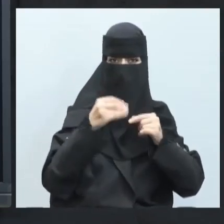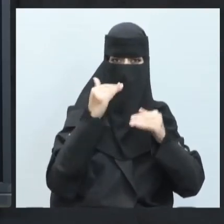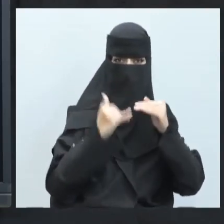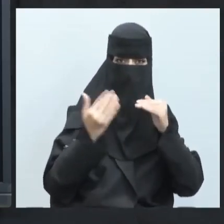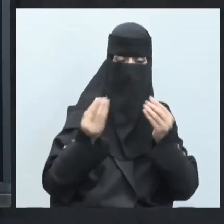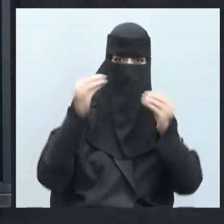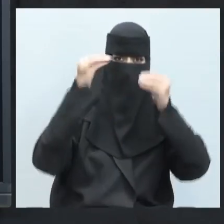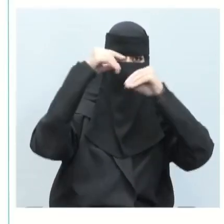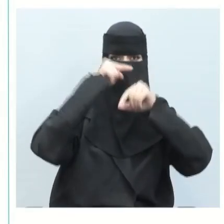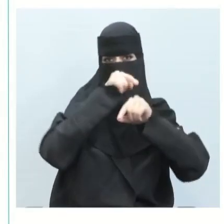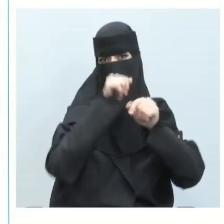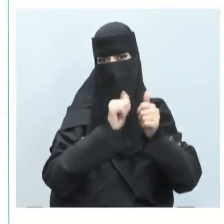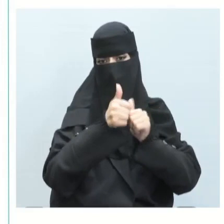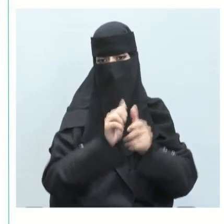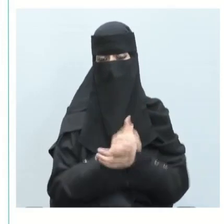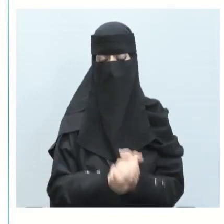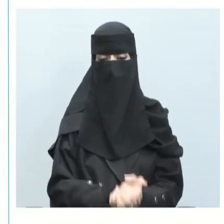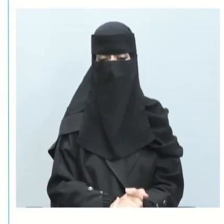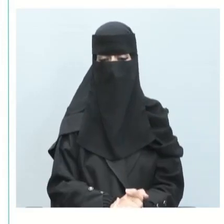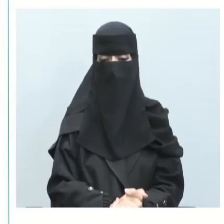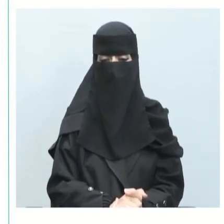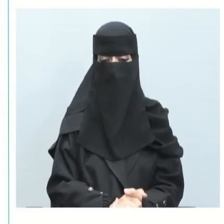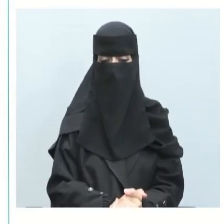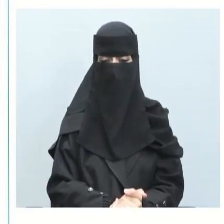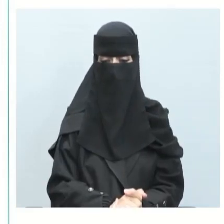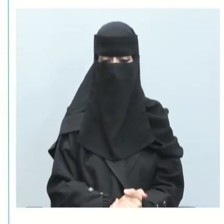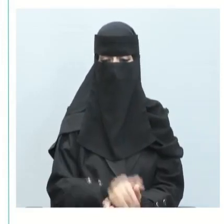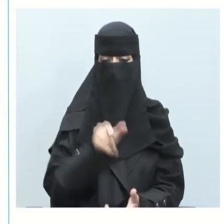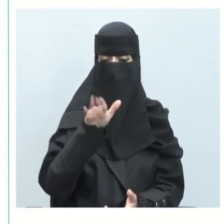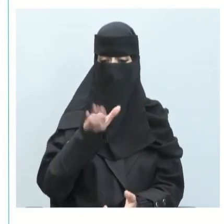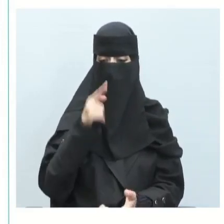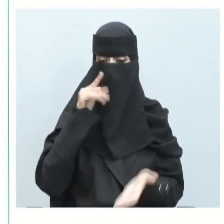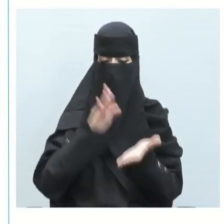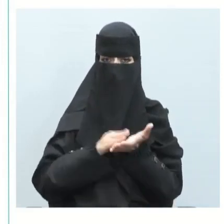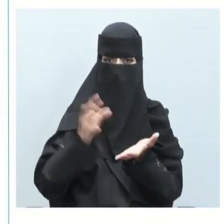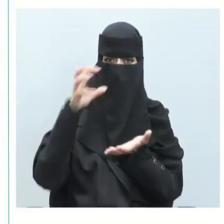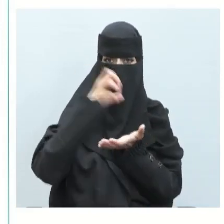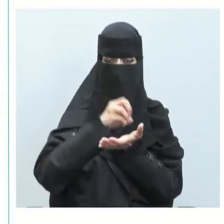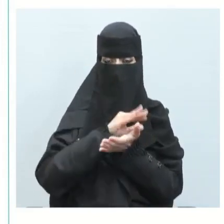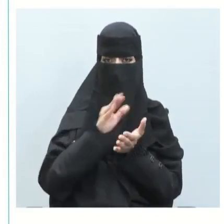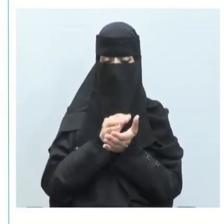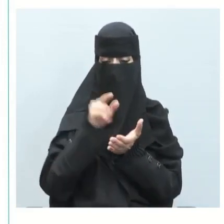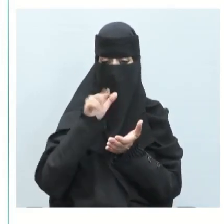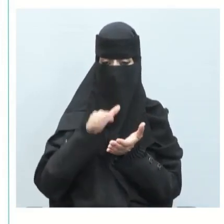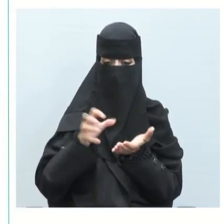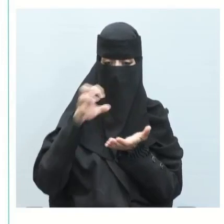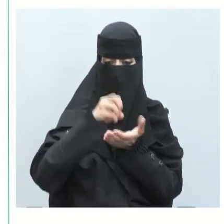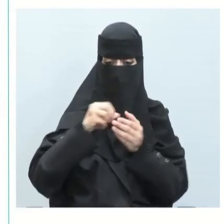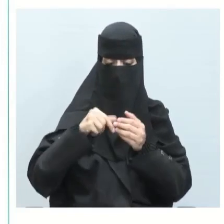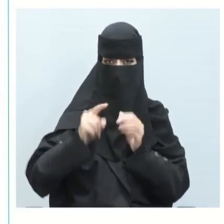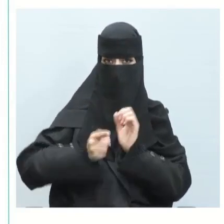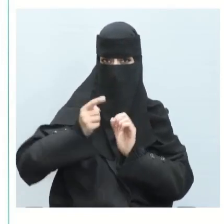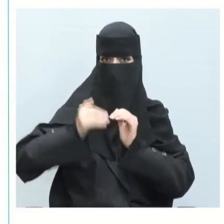متراكمه بالنسبه للمنافس لذلك تصبح هذه الفعاليه مهيمنه في السوق بمجرد ان تصبح الفعاليه